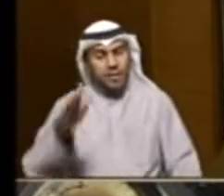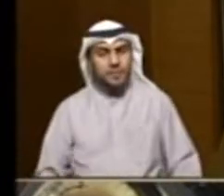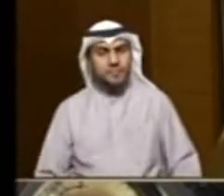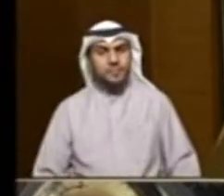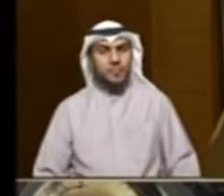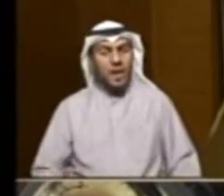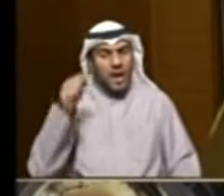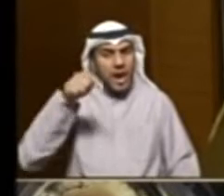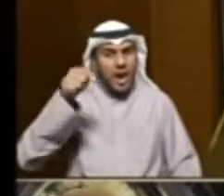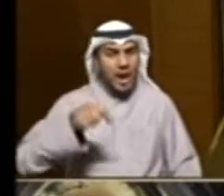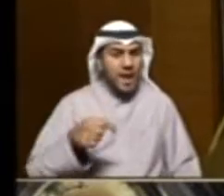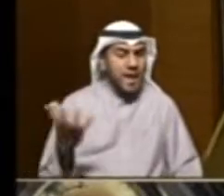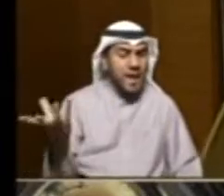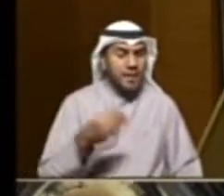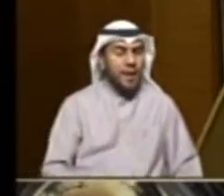عندنا احنا حوالي